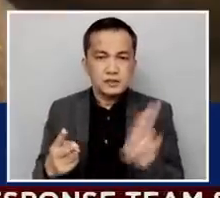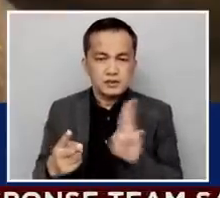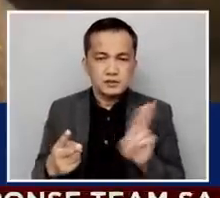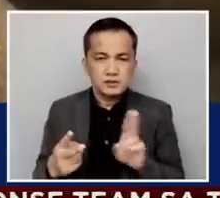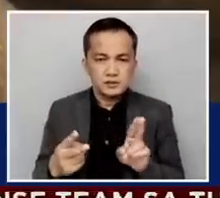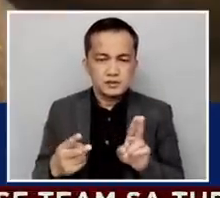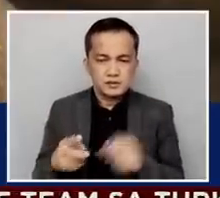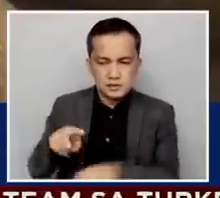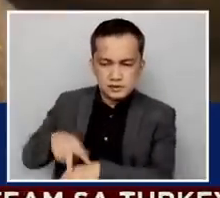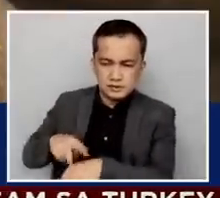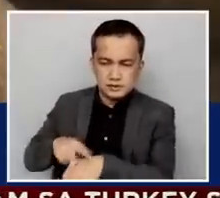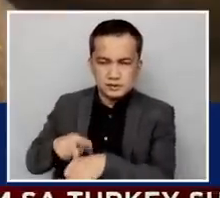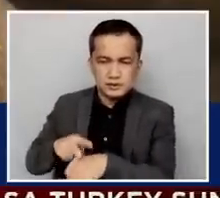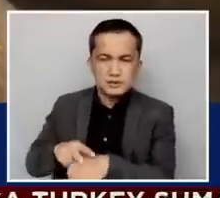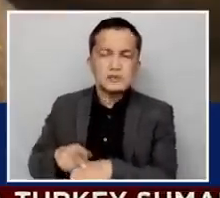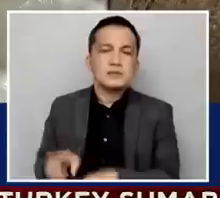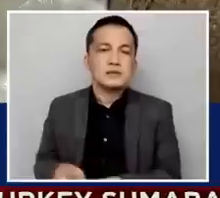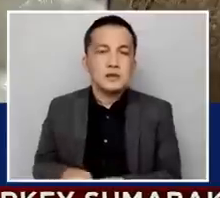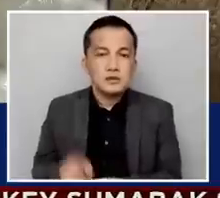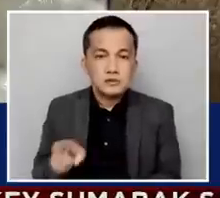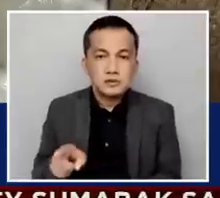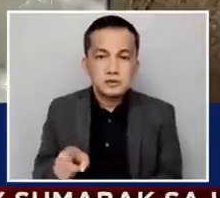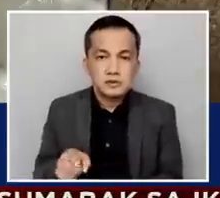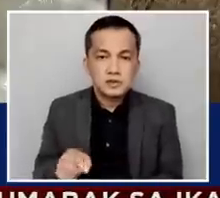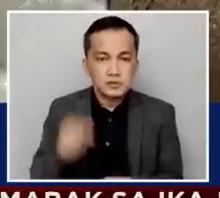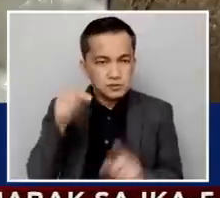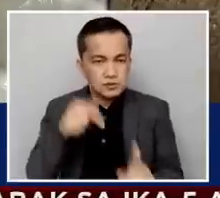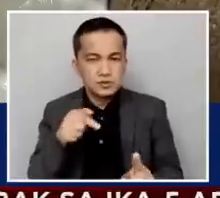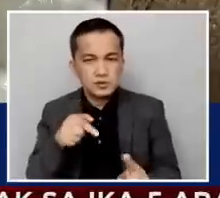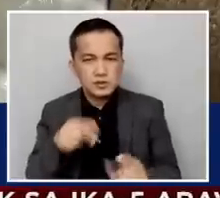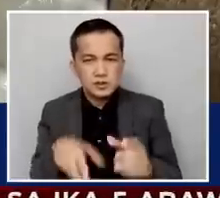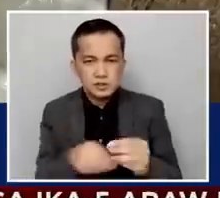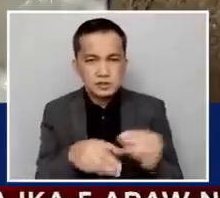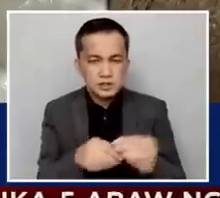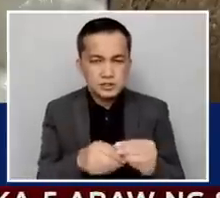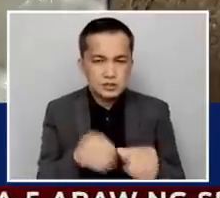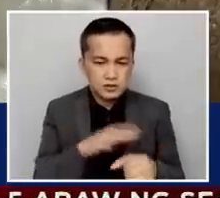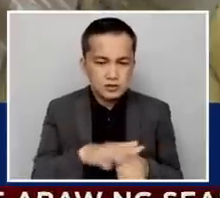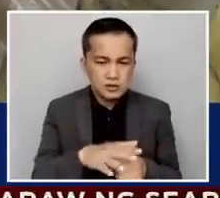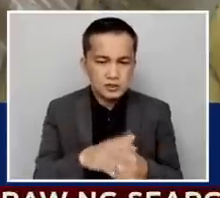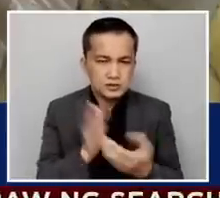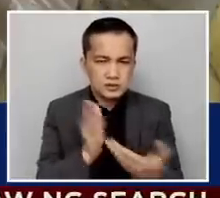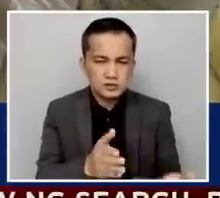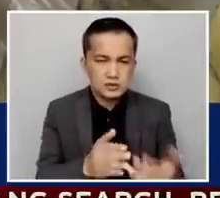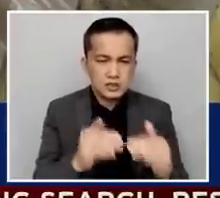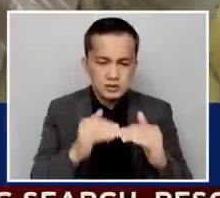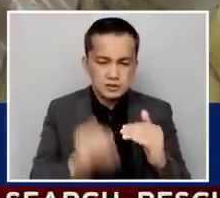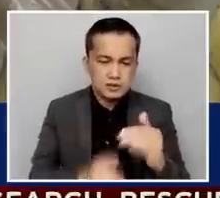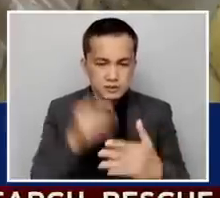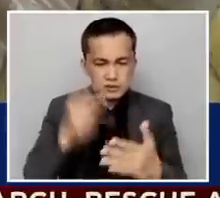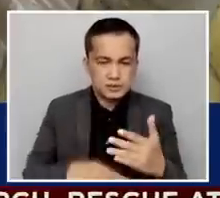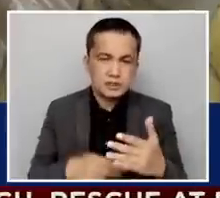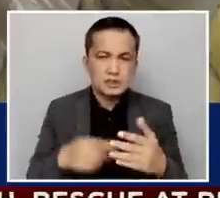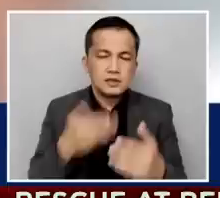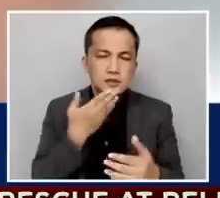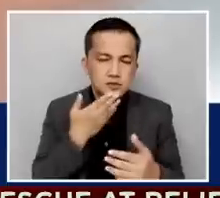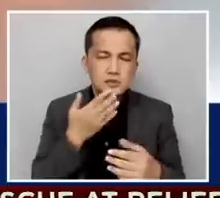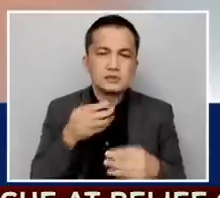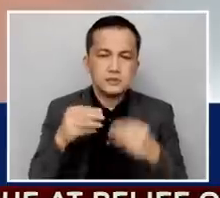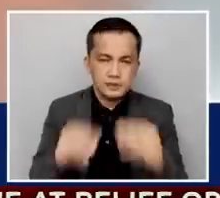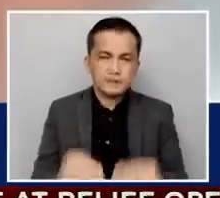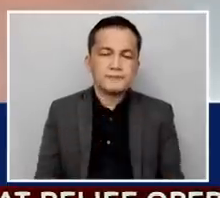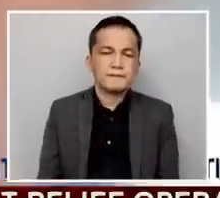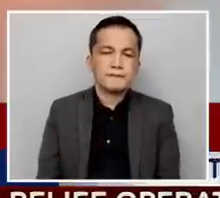buffer stock. Layo nitong madagdagan ang local na supply at maibaba ang presyo ng asukal sa mga palengke.